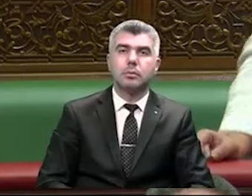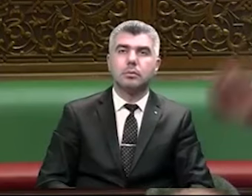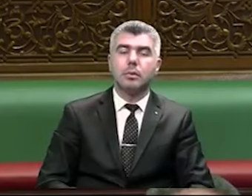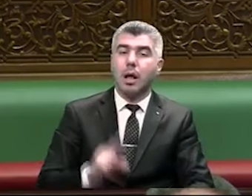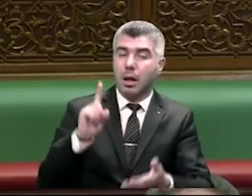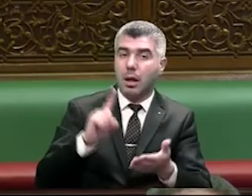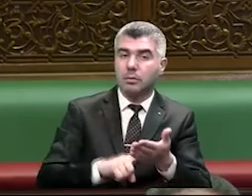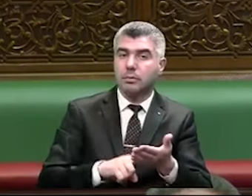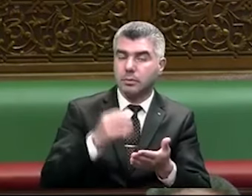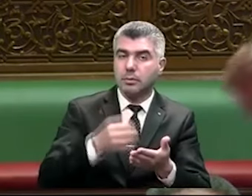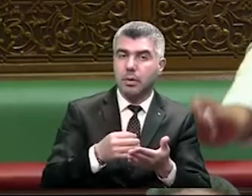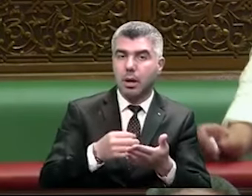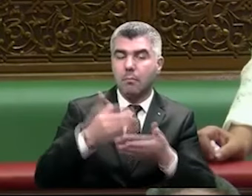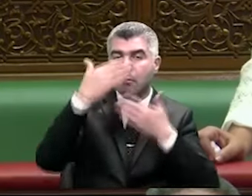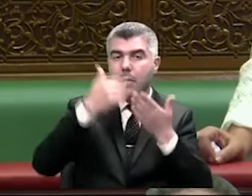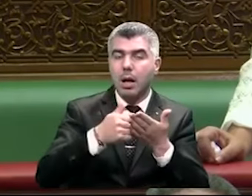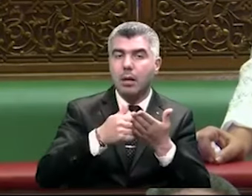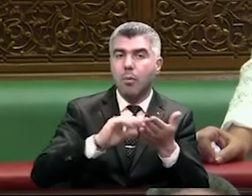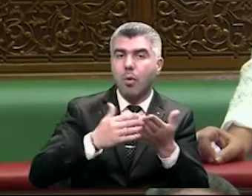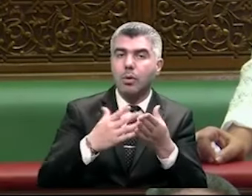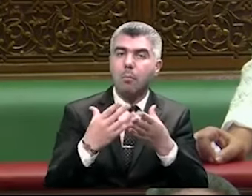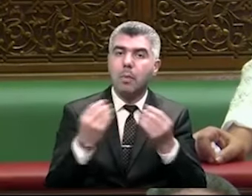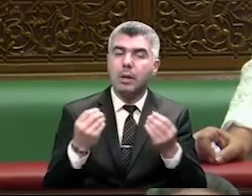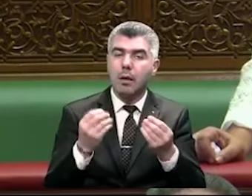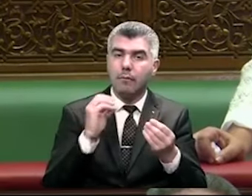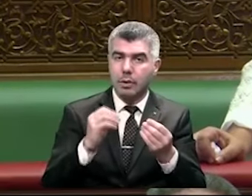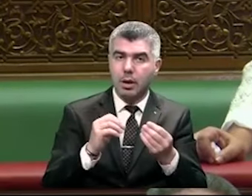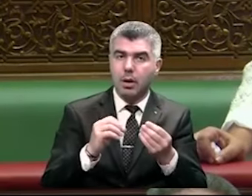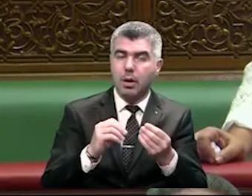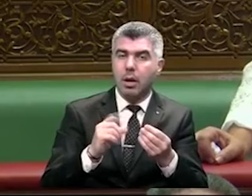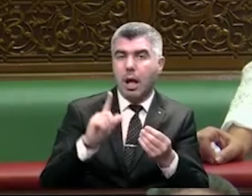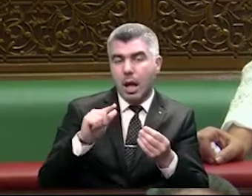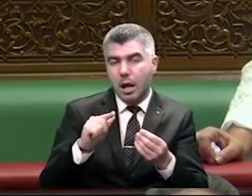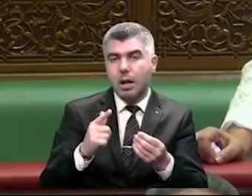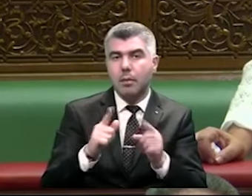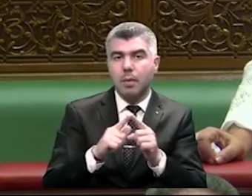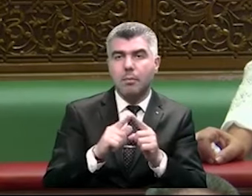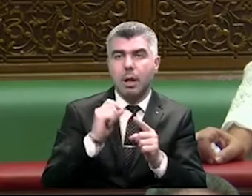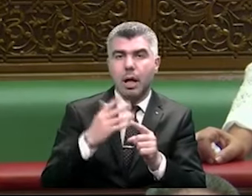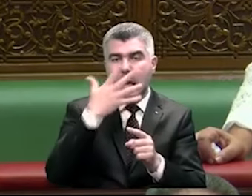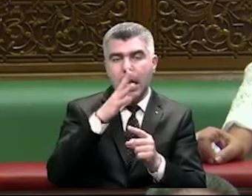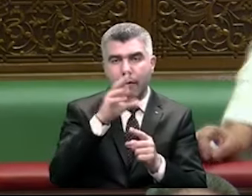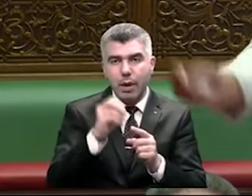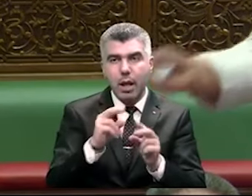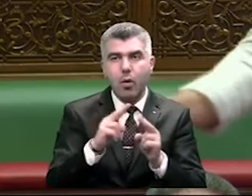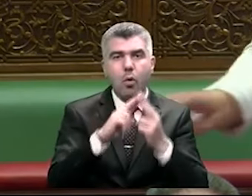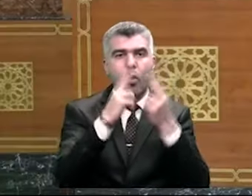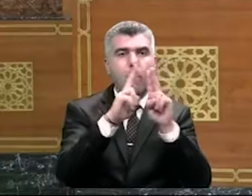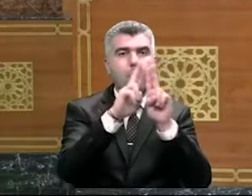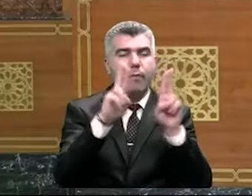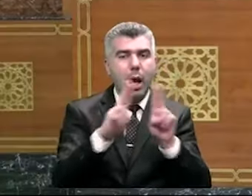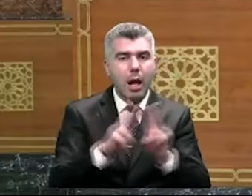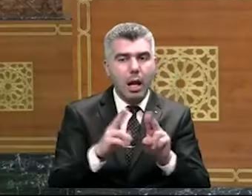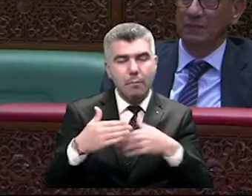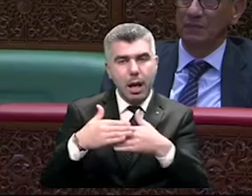اساسا على ان المغرب ينال شرف احتضان مجموعه ديال التظاهرات لا على المستوى يعني القاري او المستوى الدولي لا على المدى